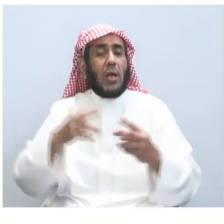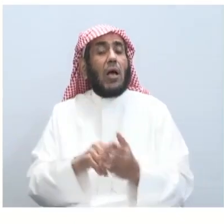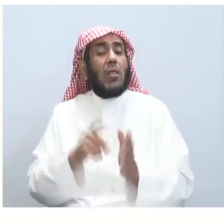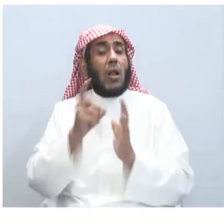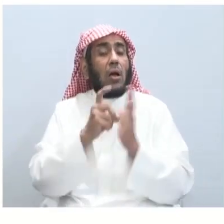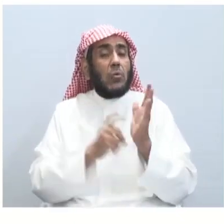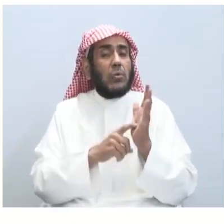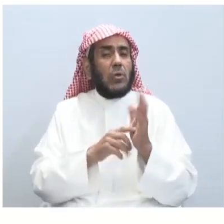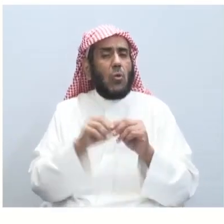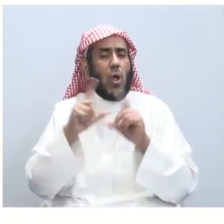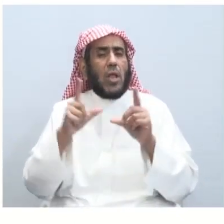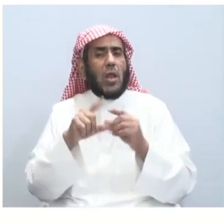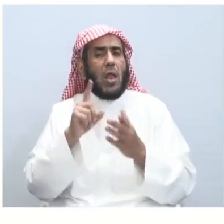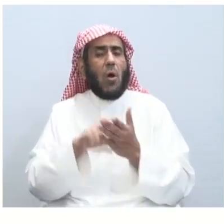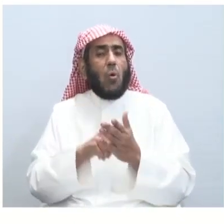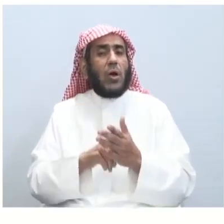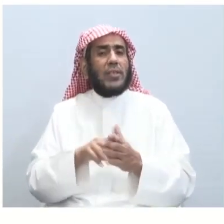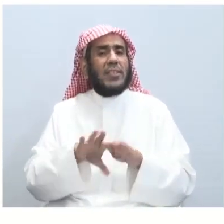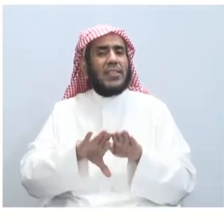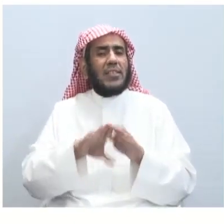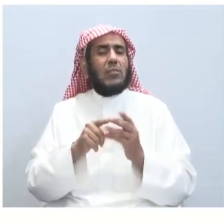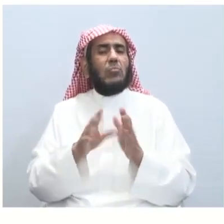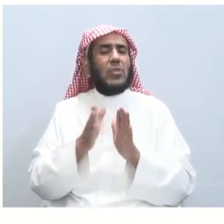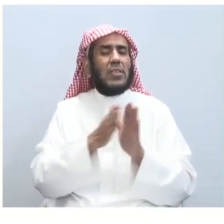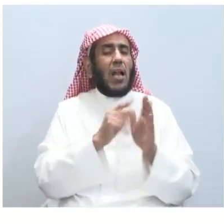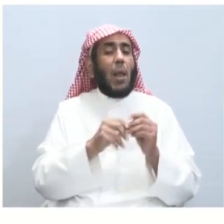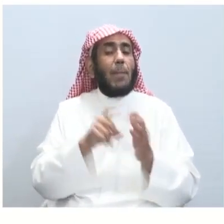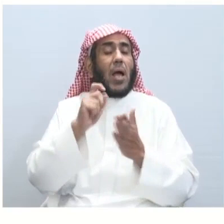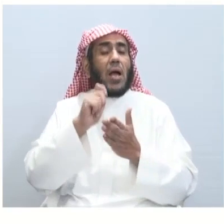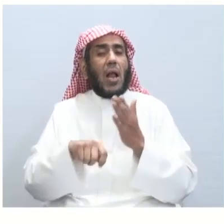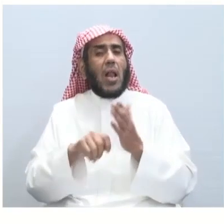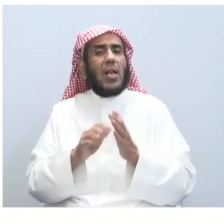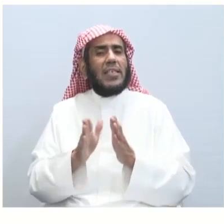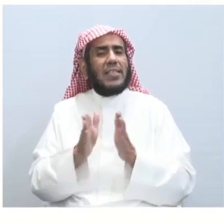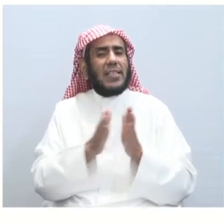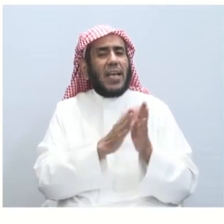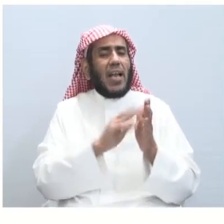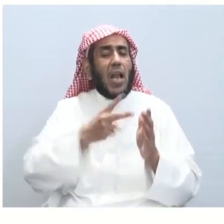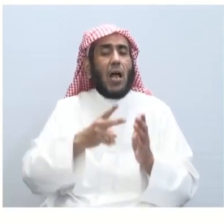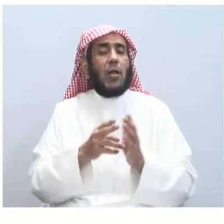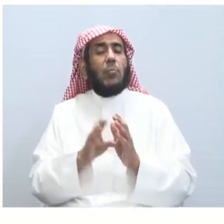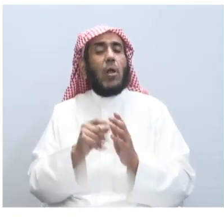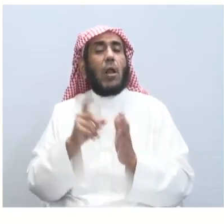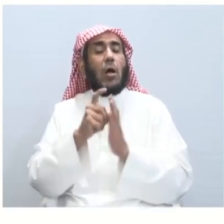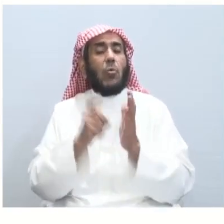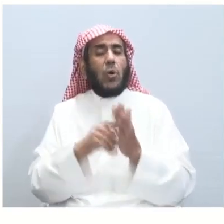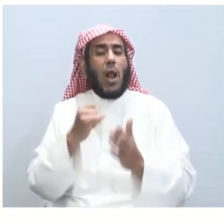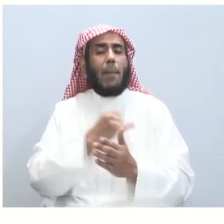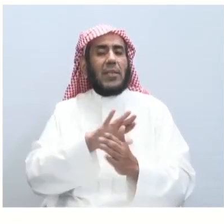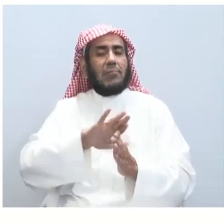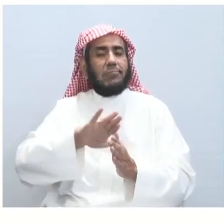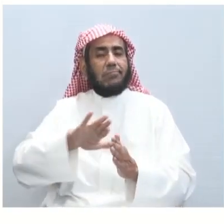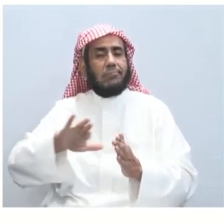القانون نلاحظ انه قد استقل ويحكم احوال الشخصيه قد استقل ان القانون المدني